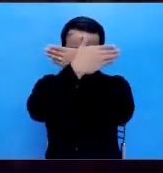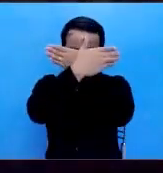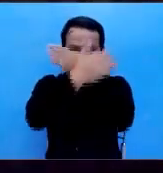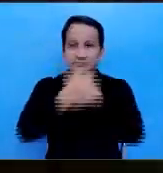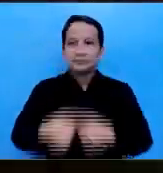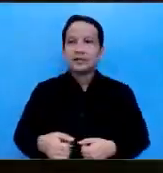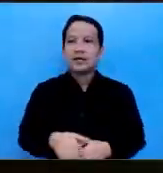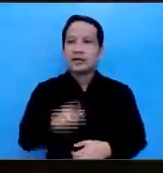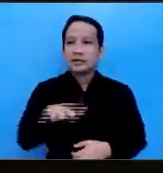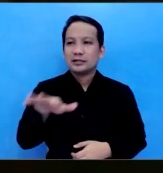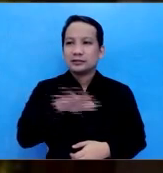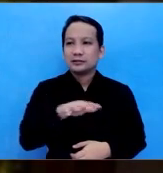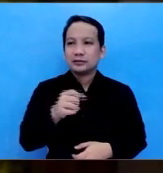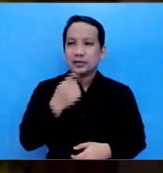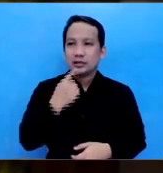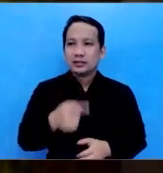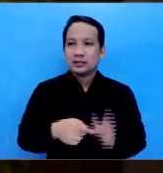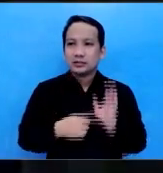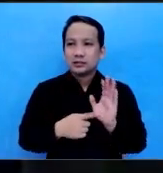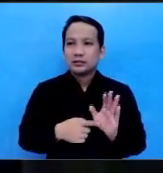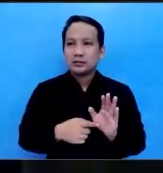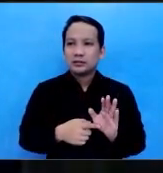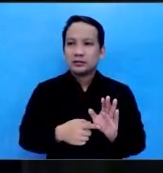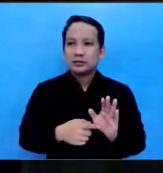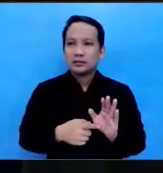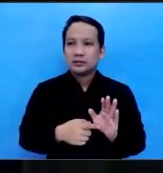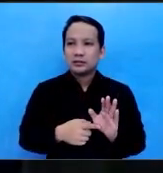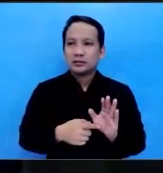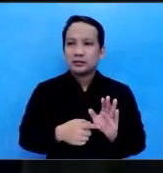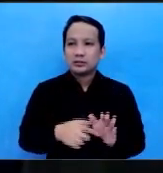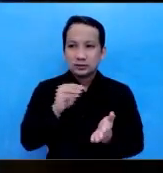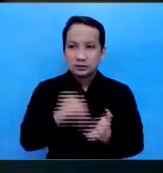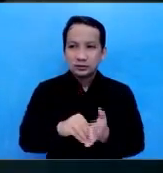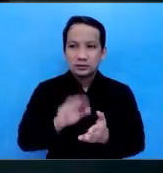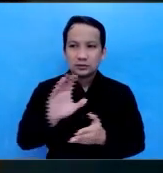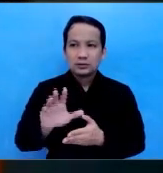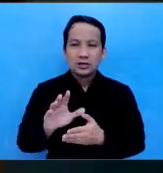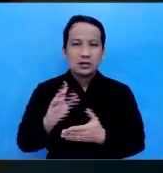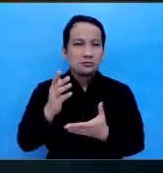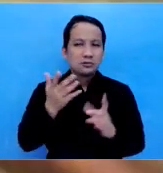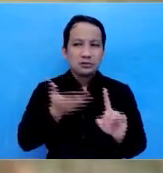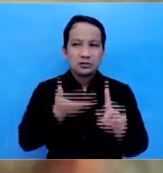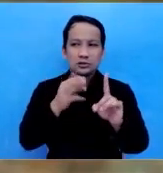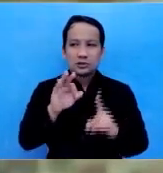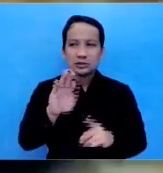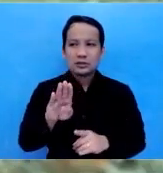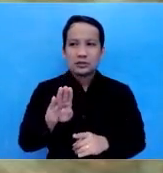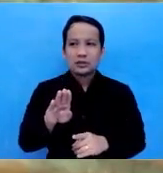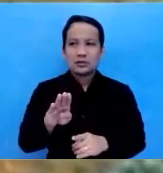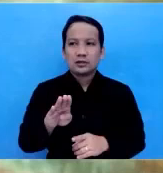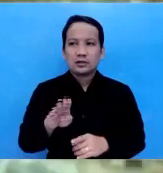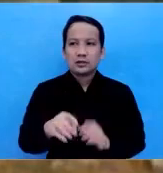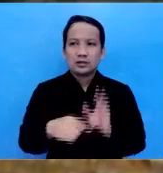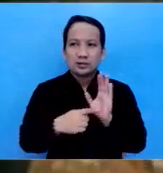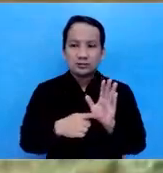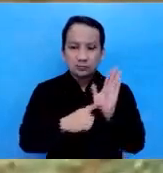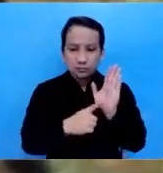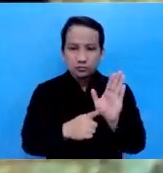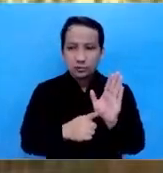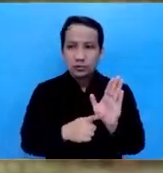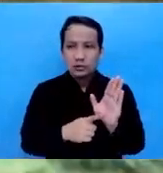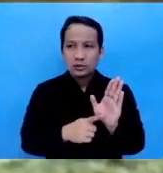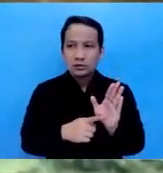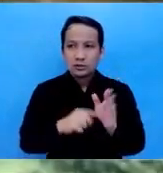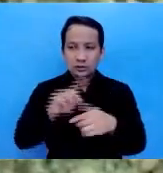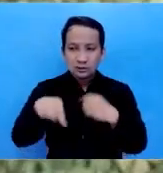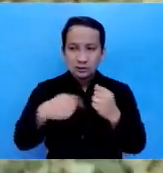After i-release, may mahigit 3 milyong views na agad ang trailer sa Facebook. Ipinasilip sa trailer ang pagsasanay